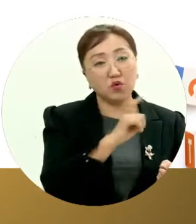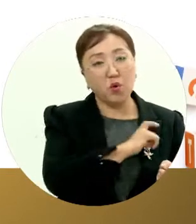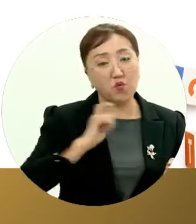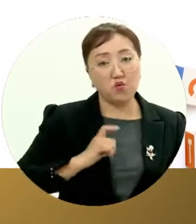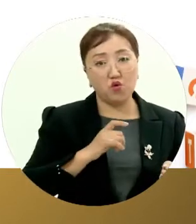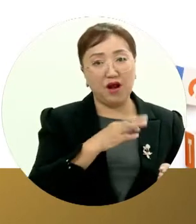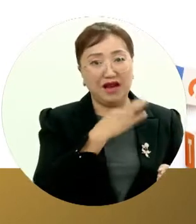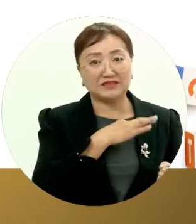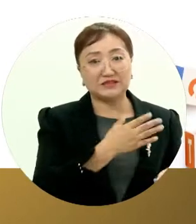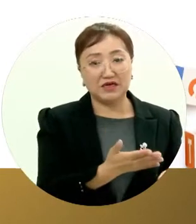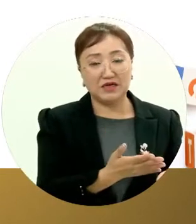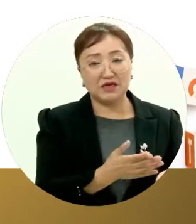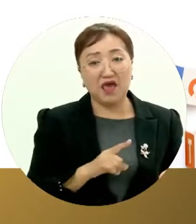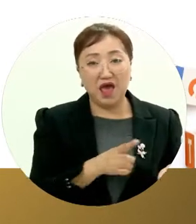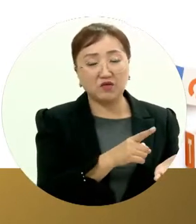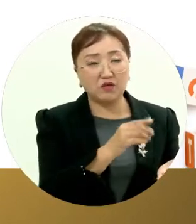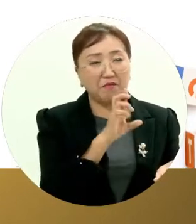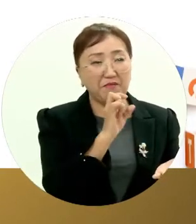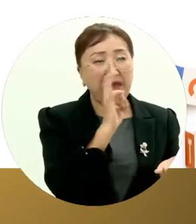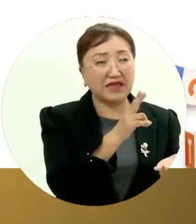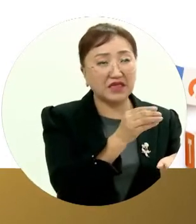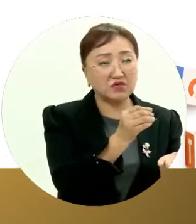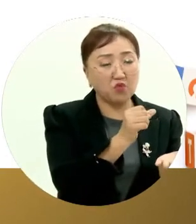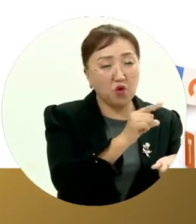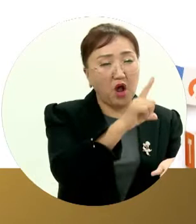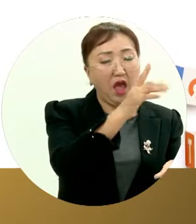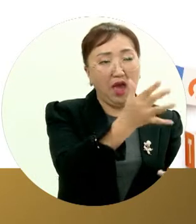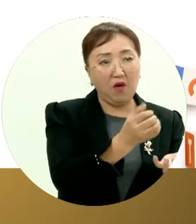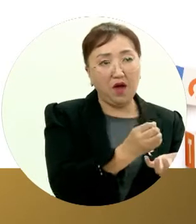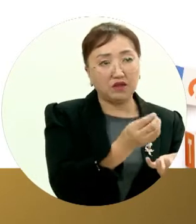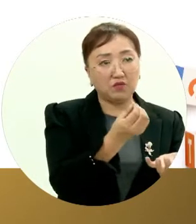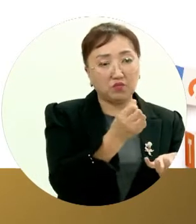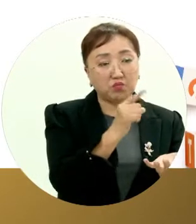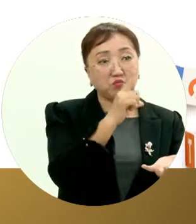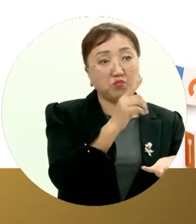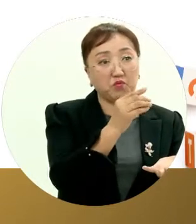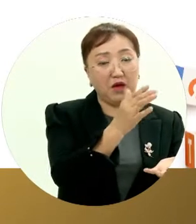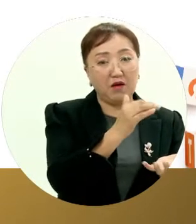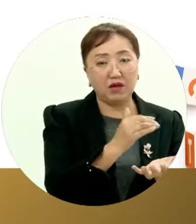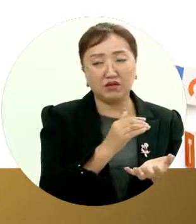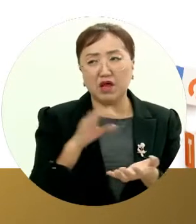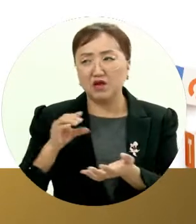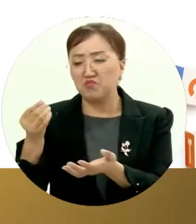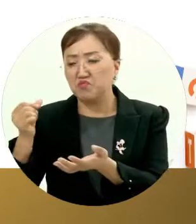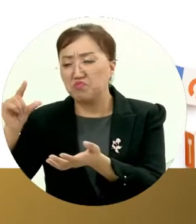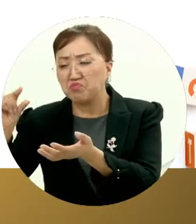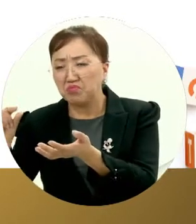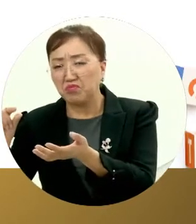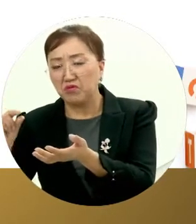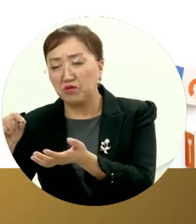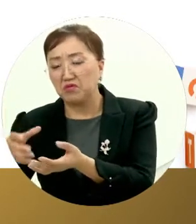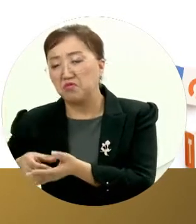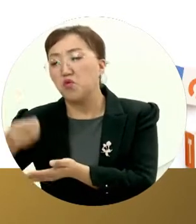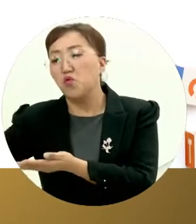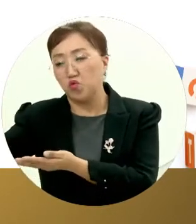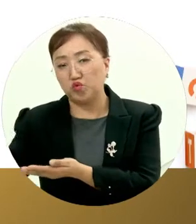яагаад? Банкнаас үн цэнтэй мөнгө аваад үн нь одоо ханшгүйх үед эргээд